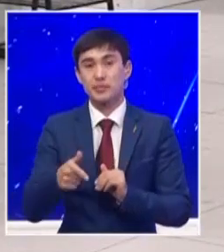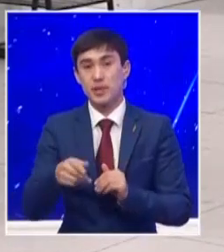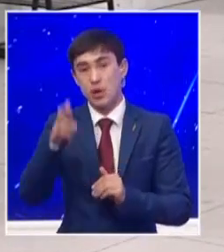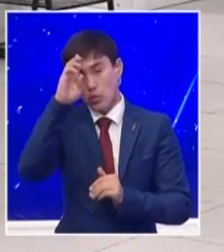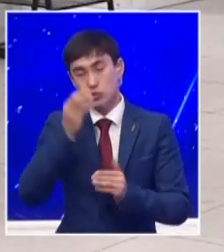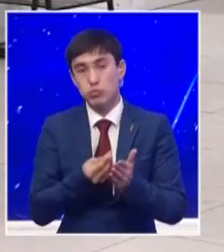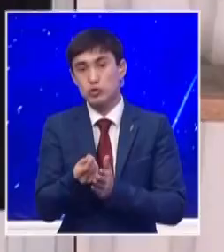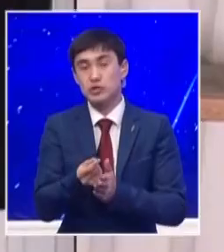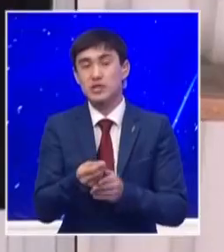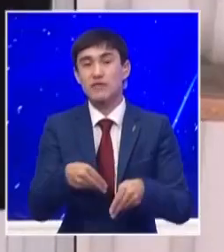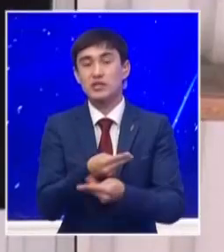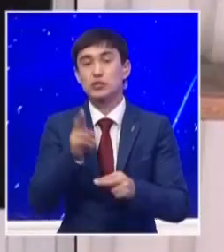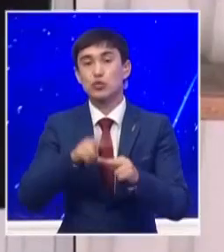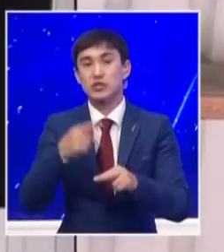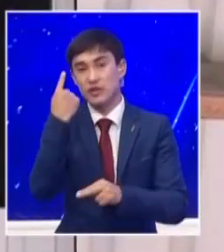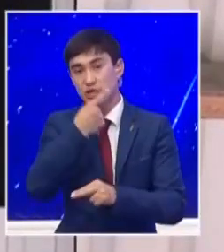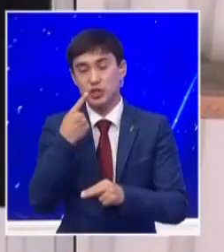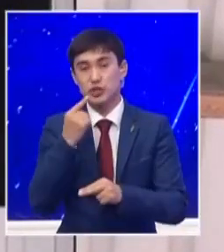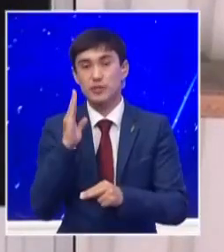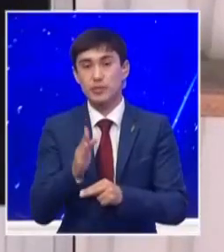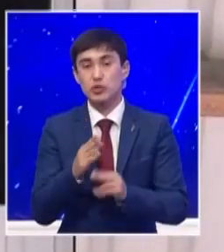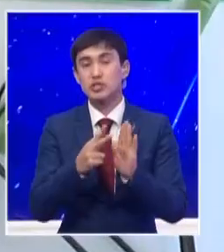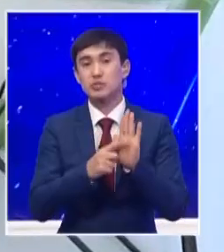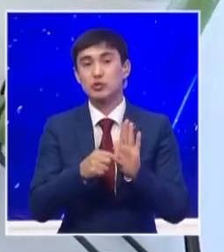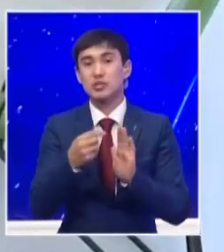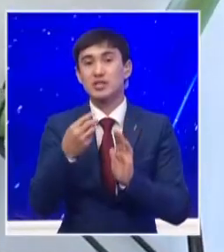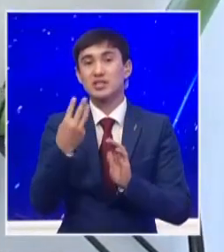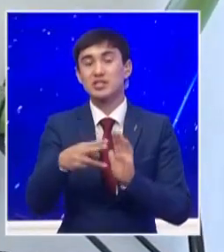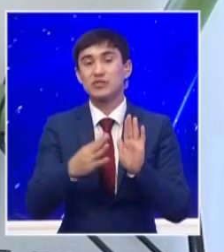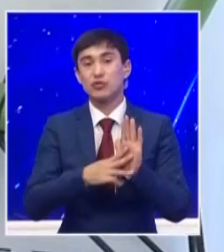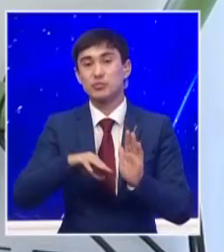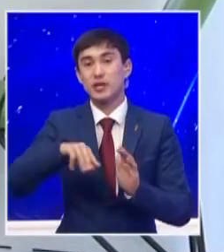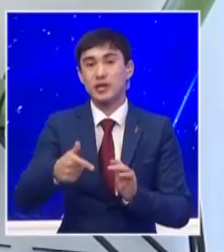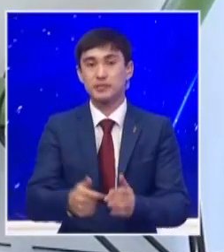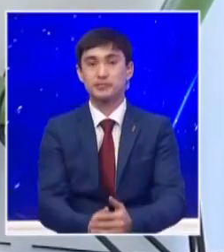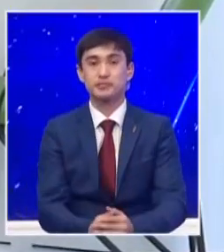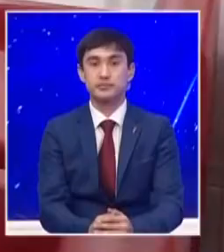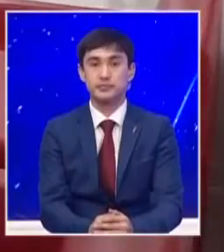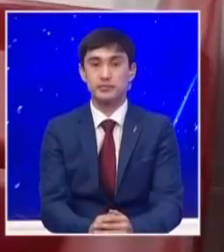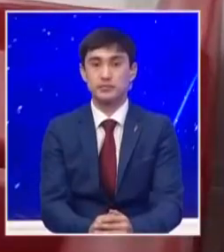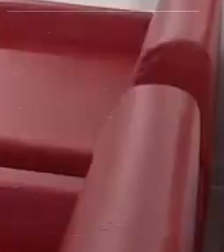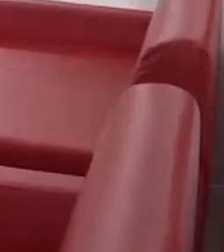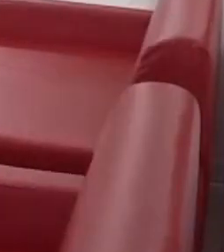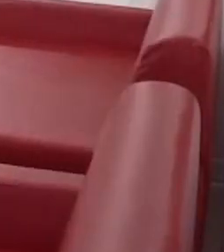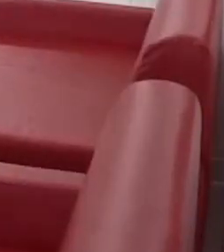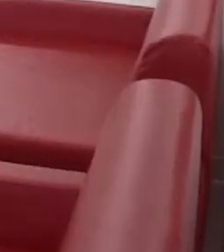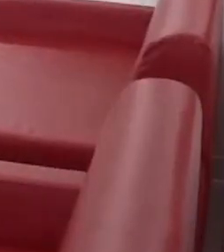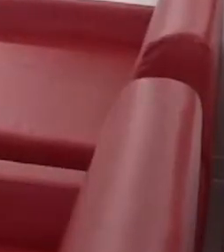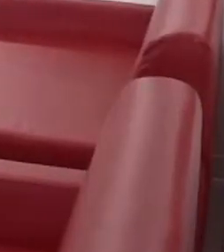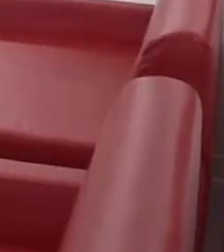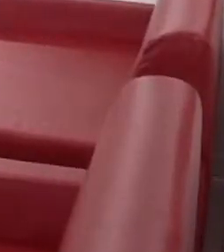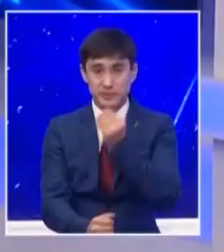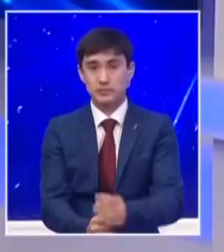пошлина за выдачу удостоверения личности составляет 738 тенге Карина закриева Диана турлы бек телеканал